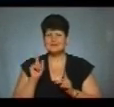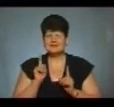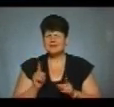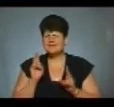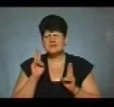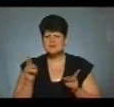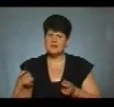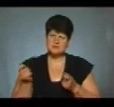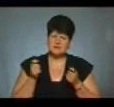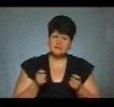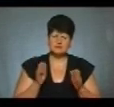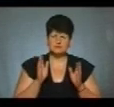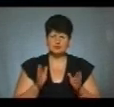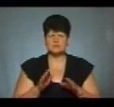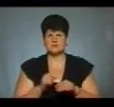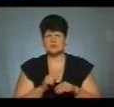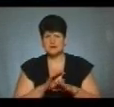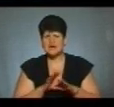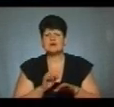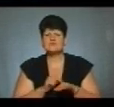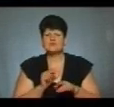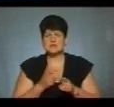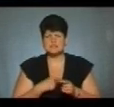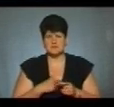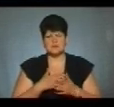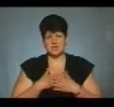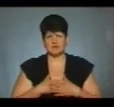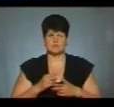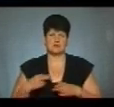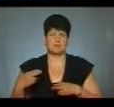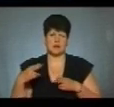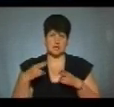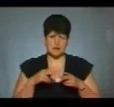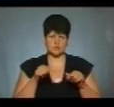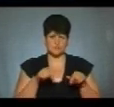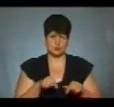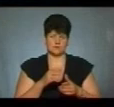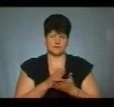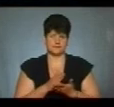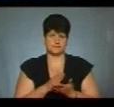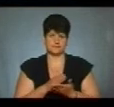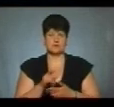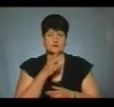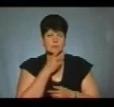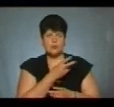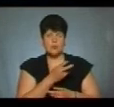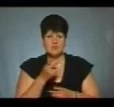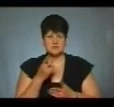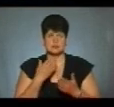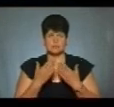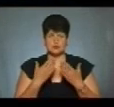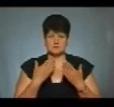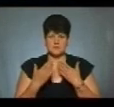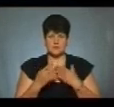воно доходить, чи не доходить, як люди себе відчувають. Сьогодні приємно, що вони приїхали, що вони тут, що вони побачили, що вони